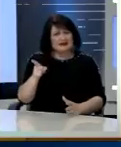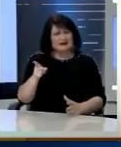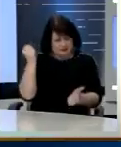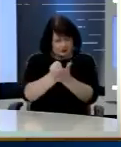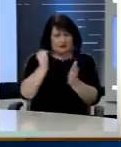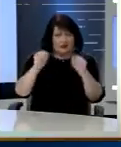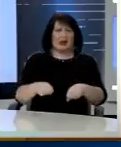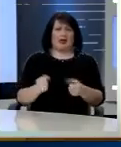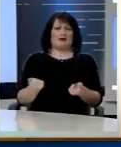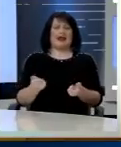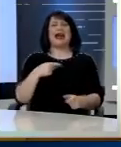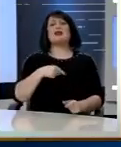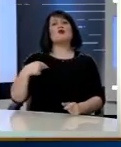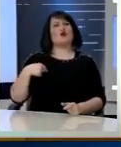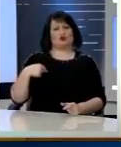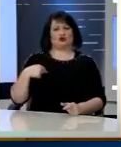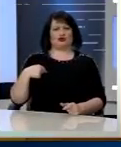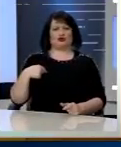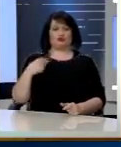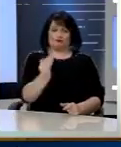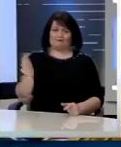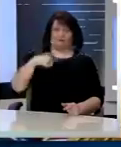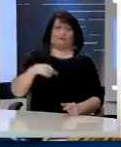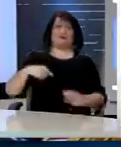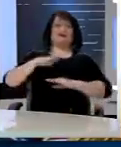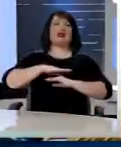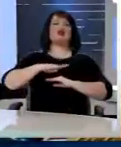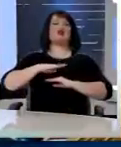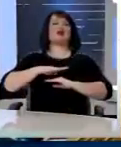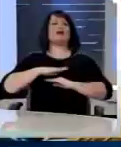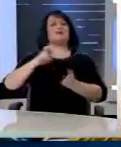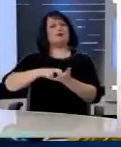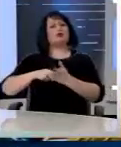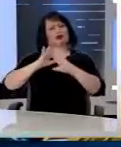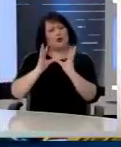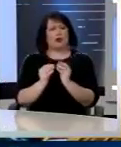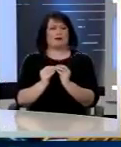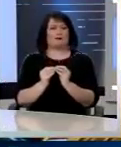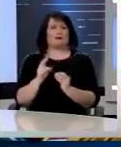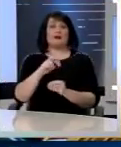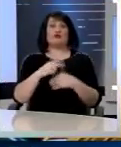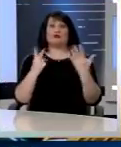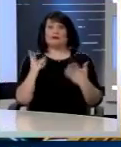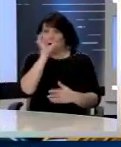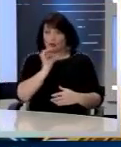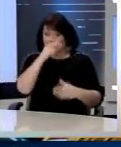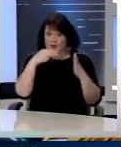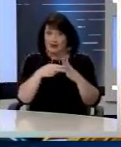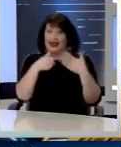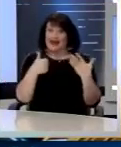Σαΐφ, αρχηγού και επικεφαλής των στρατιωτικών ακολούθων. 27 Οκτωβρίου του